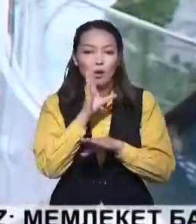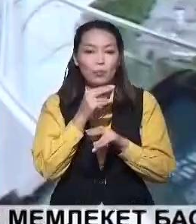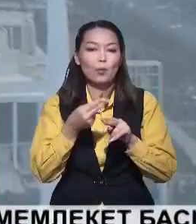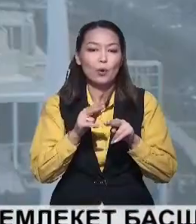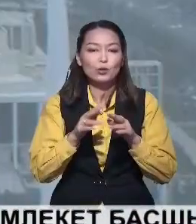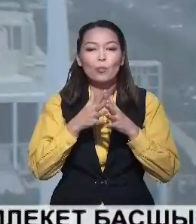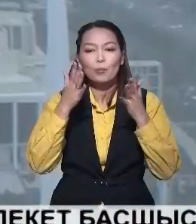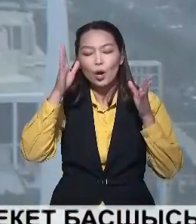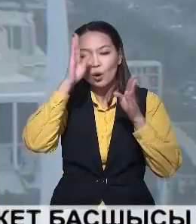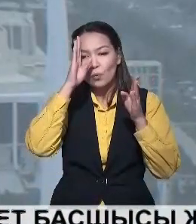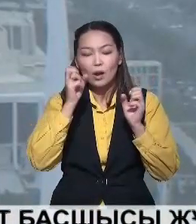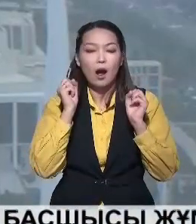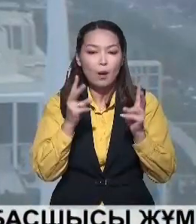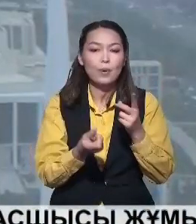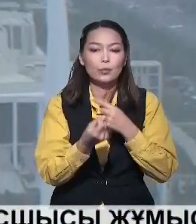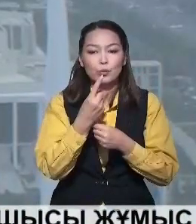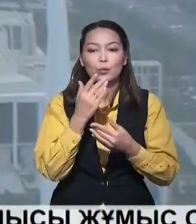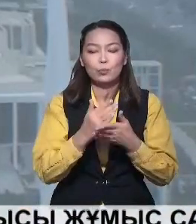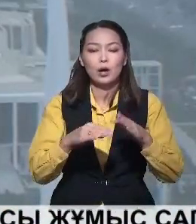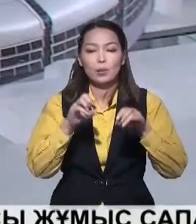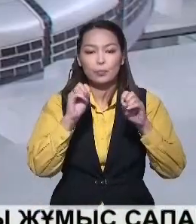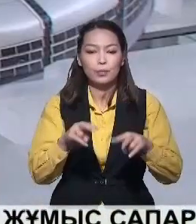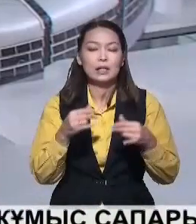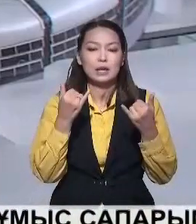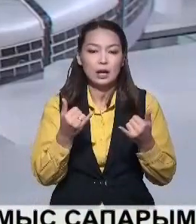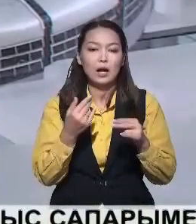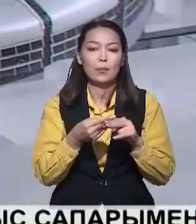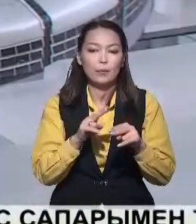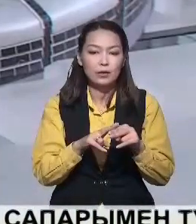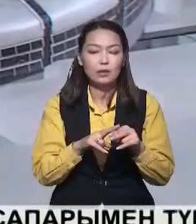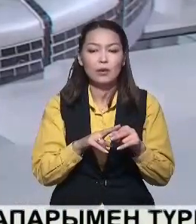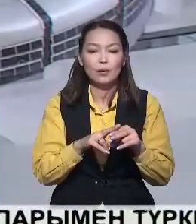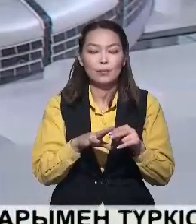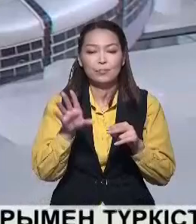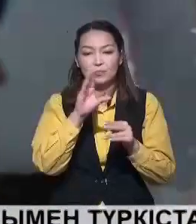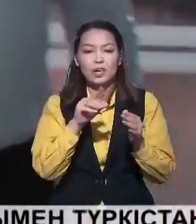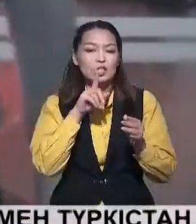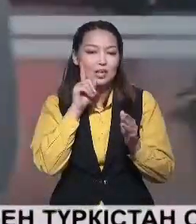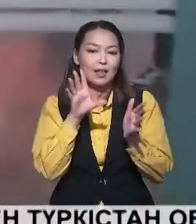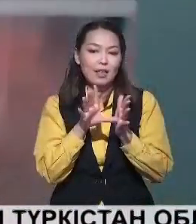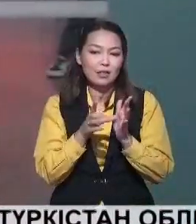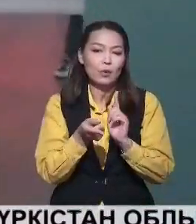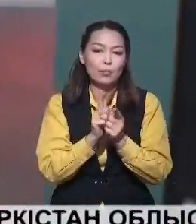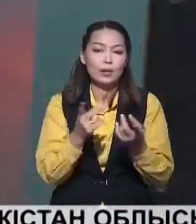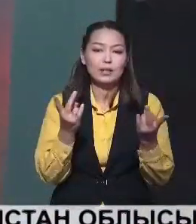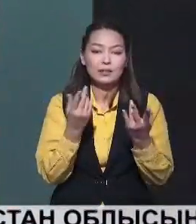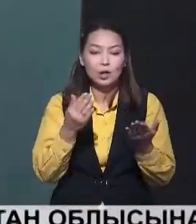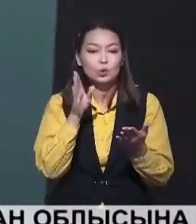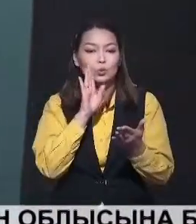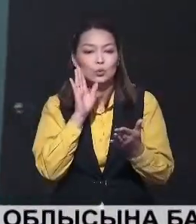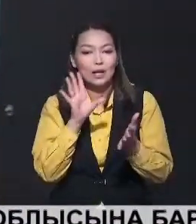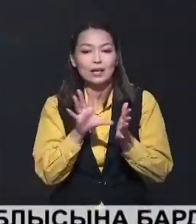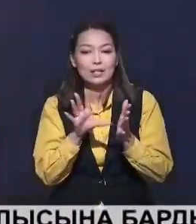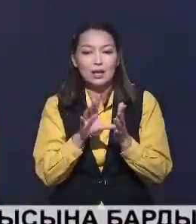үлкен экологиялық апат тудырады дейді мамандар. Сол үшін қазір дүйім жұрт жасыл энергияға көшуді көздеп отыр. Жылу электр станцияларына шығатын